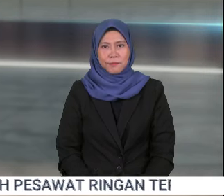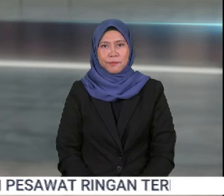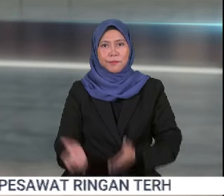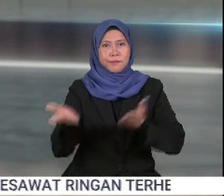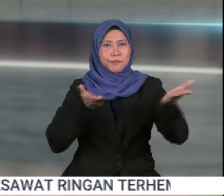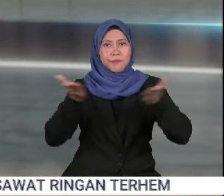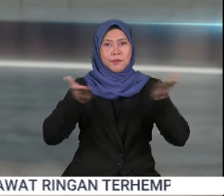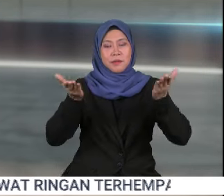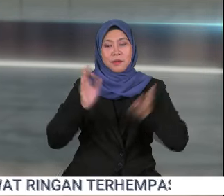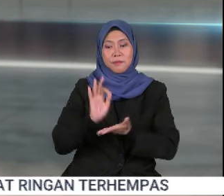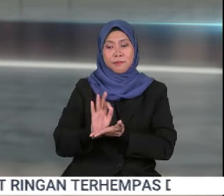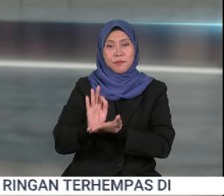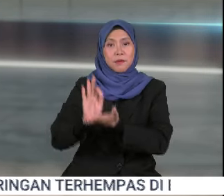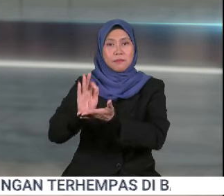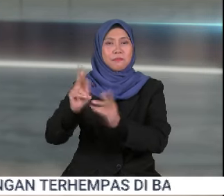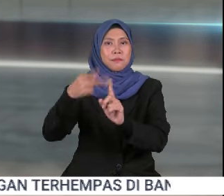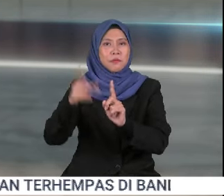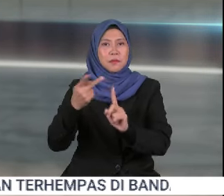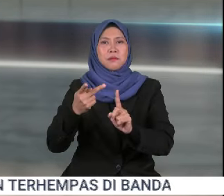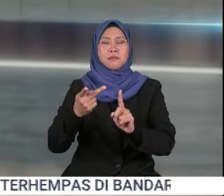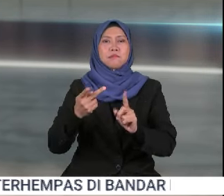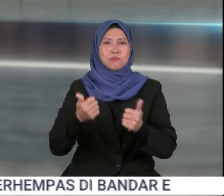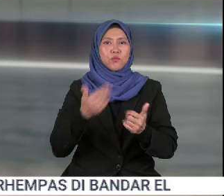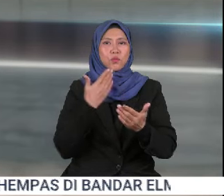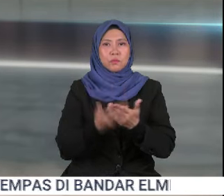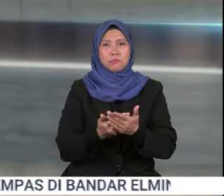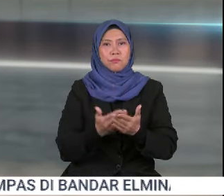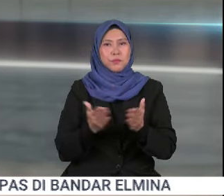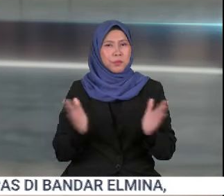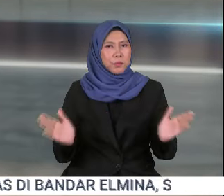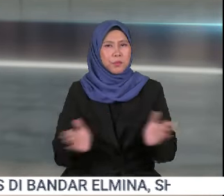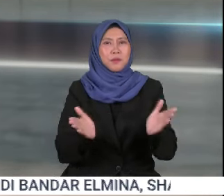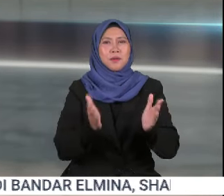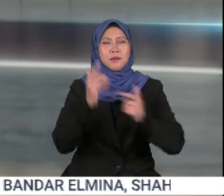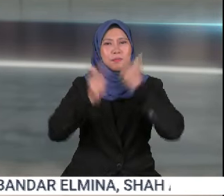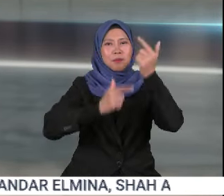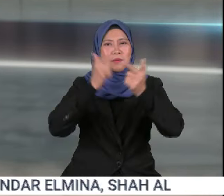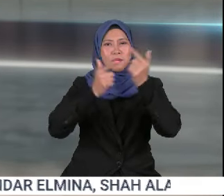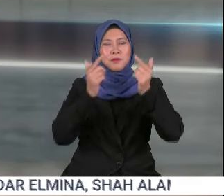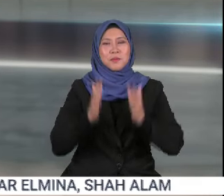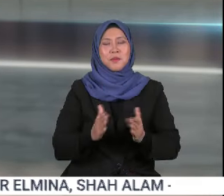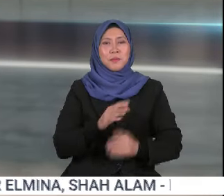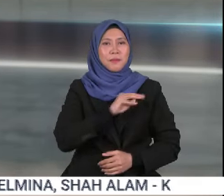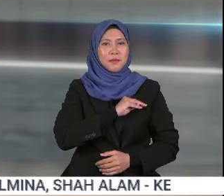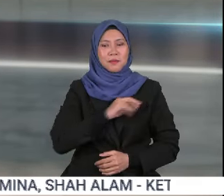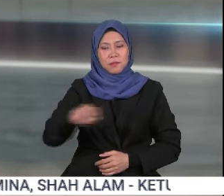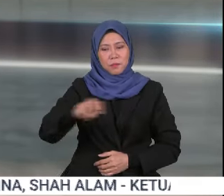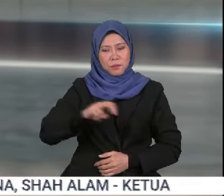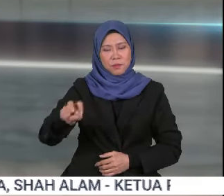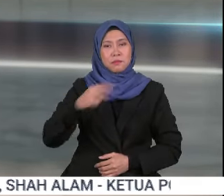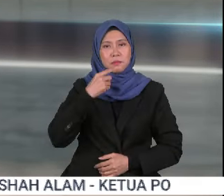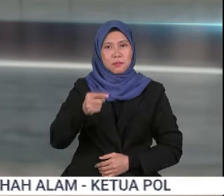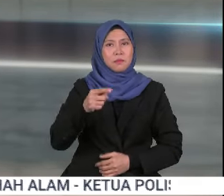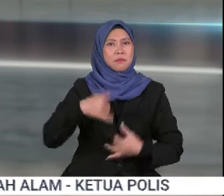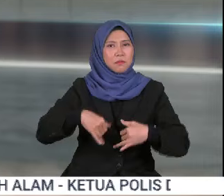Perkhidmatan feri baharu di Pulau Pinang boleh merancakkan lagi sektor pelancongan dan bagaimanapun Menteri Pengangkutan Anthony Lok mahu pihak